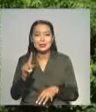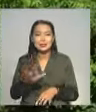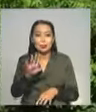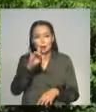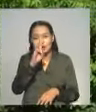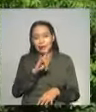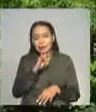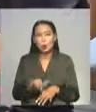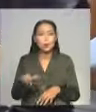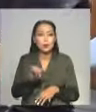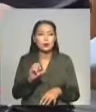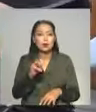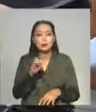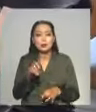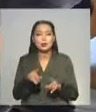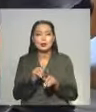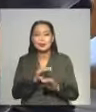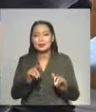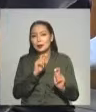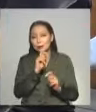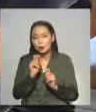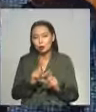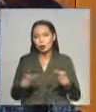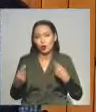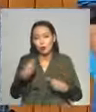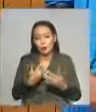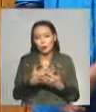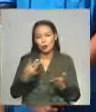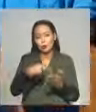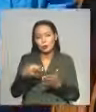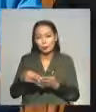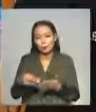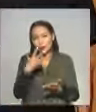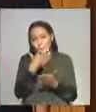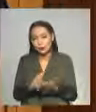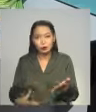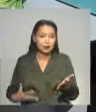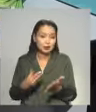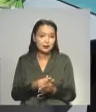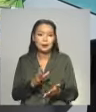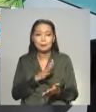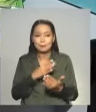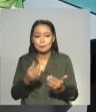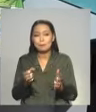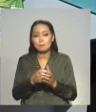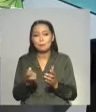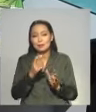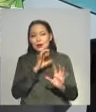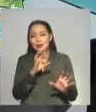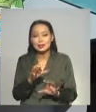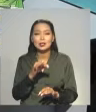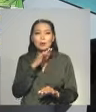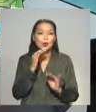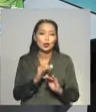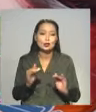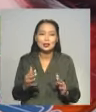Казахстане. В Уральске аманатовцы подарили детям школьные принадлежности, купленные на собственные средства. Помогали партийцы малообеспеченным, многодетным